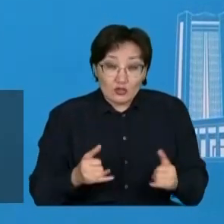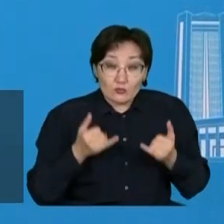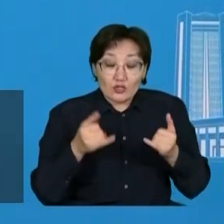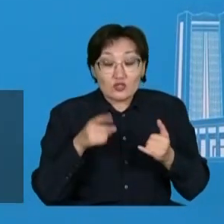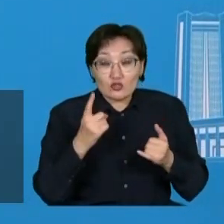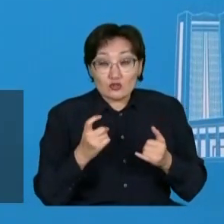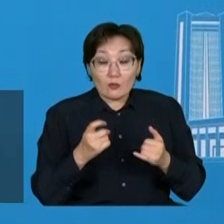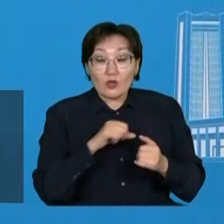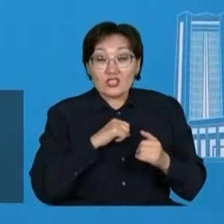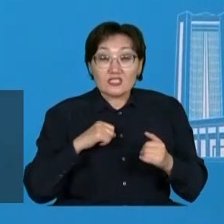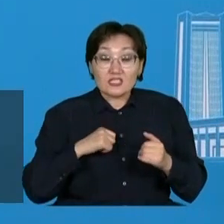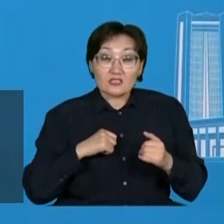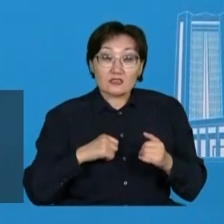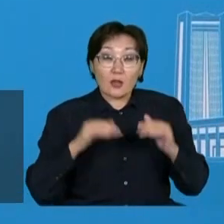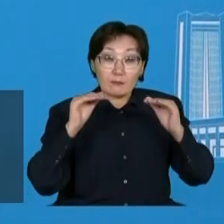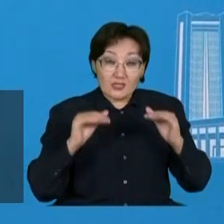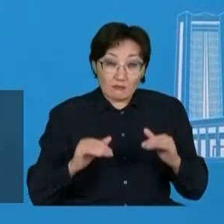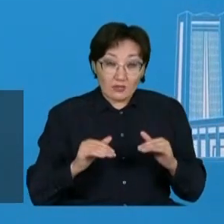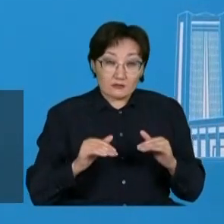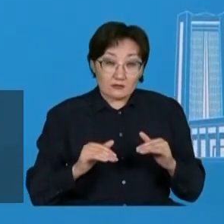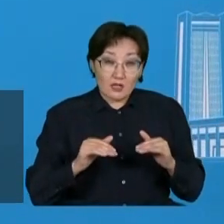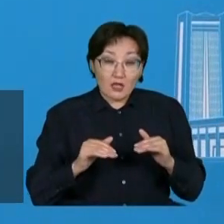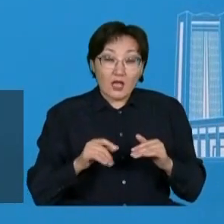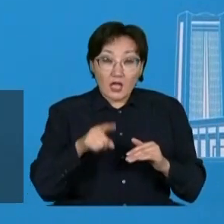100 ең минималды